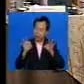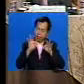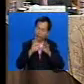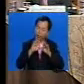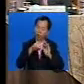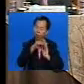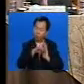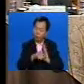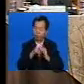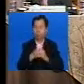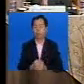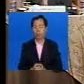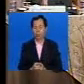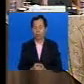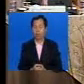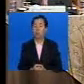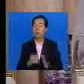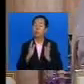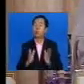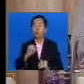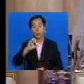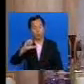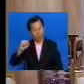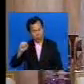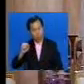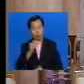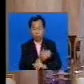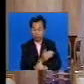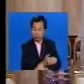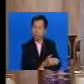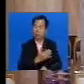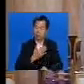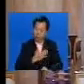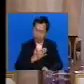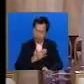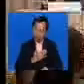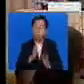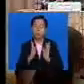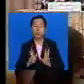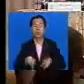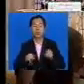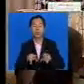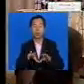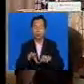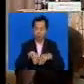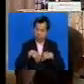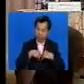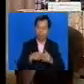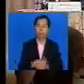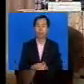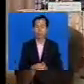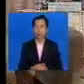เดียวกันนักการเมืองต้องพัฒนาตัวเองให้เป็นที่ยอมรับและมีส่วนสำคัญในการสร้างความเข้มแข็งให้กับพรรคการเมื